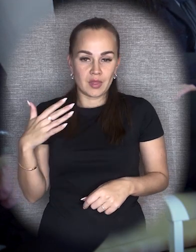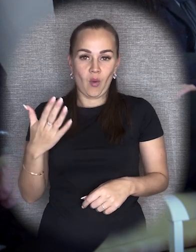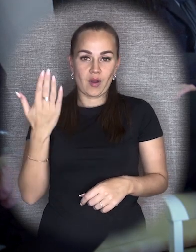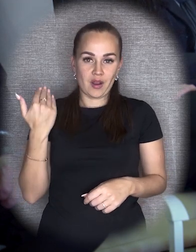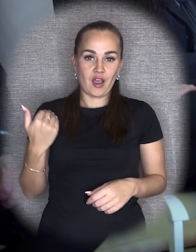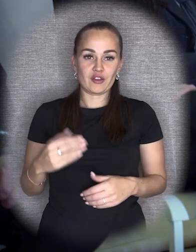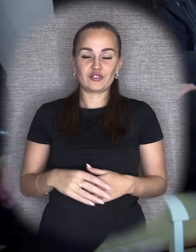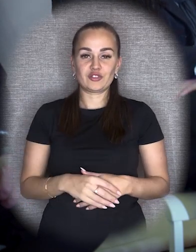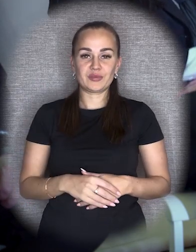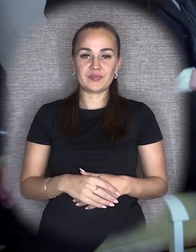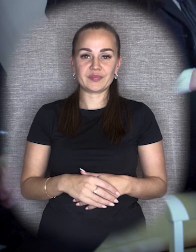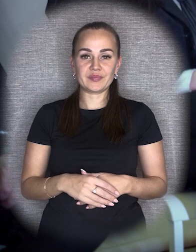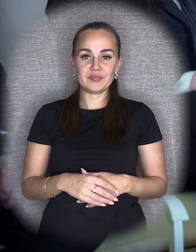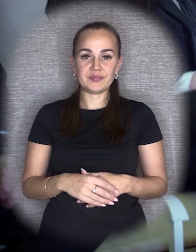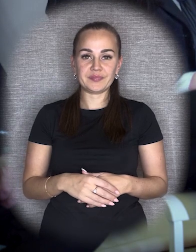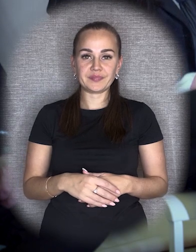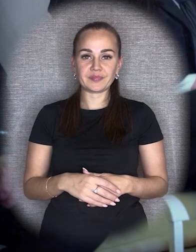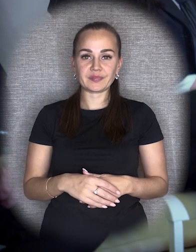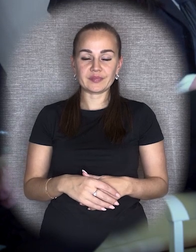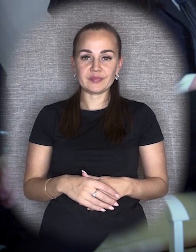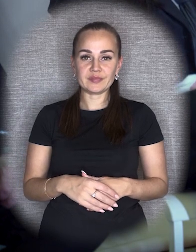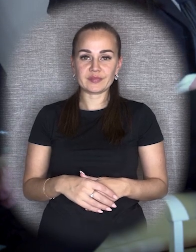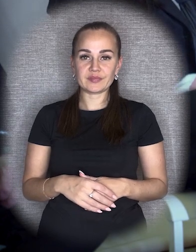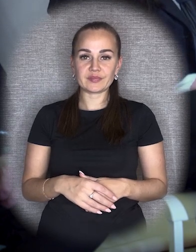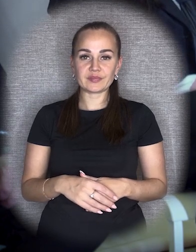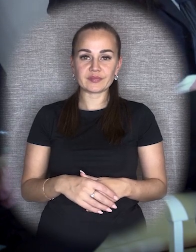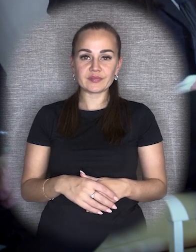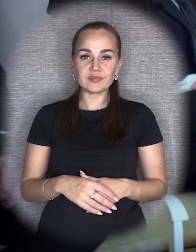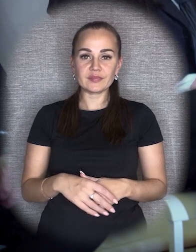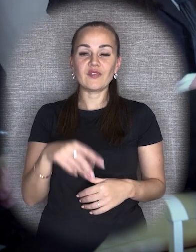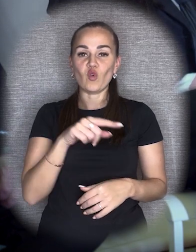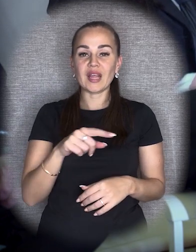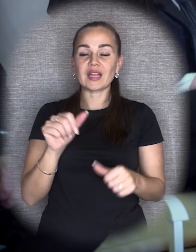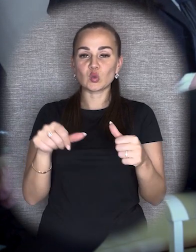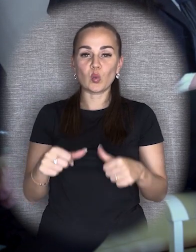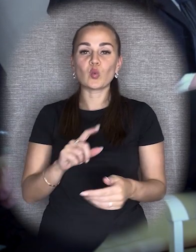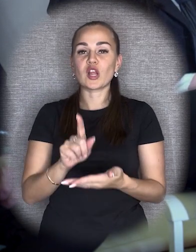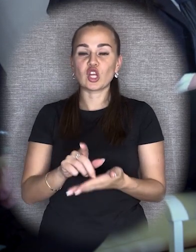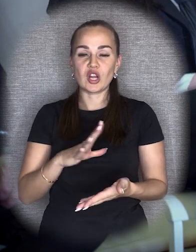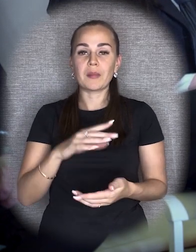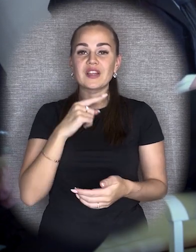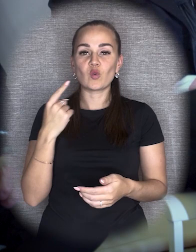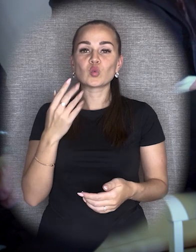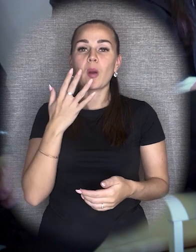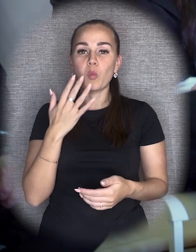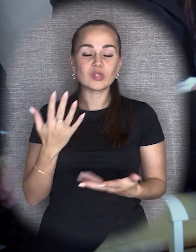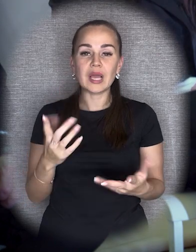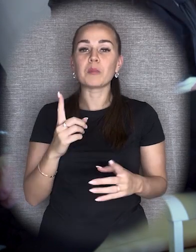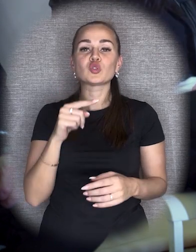это ваша скульптура, да? Вот, то есть, по сути, она, наверное, должна была бы быть в Русском музее. Да? Как она у вас